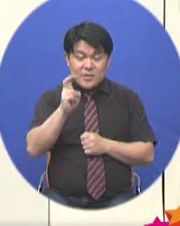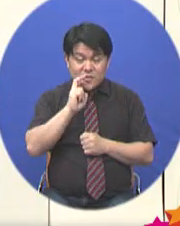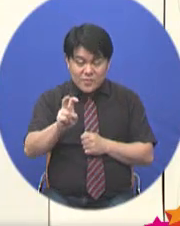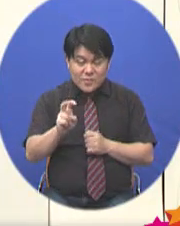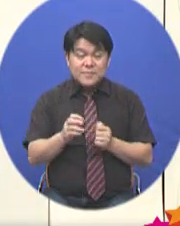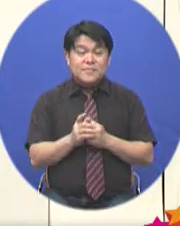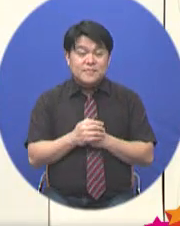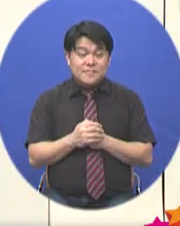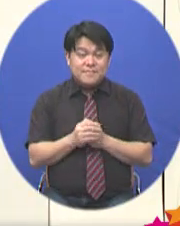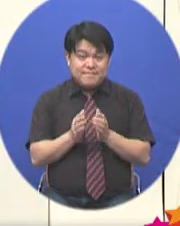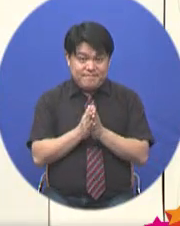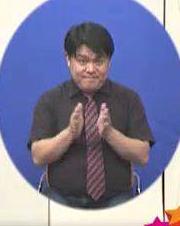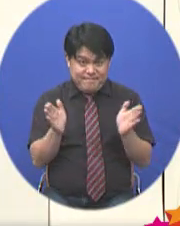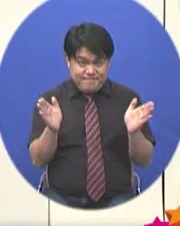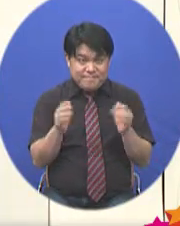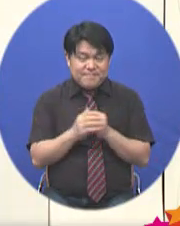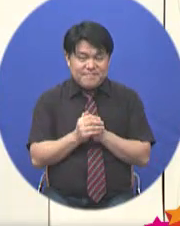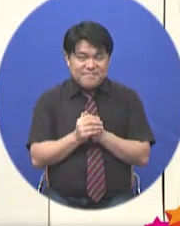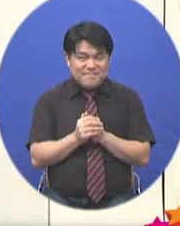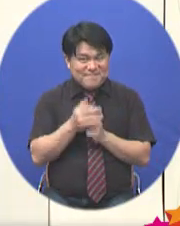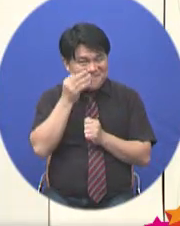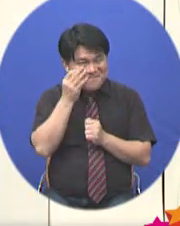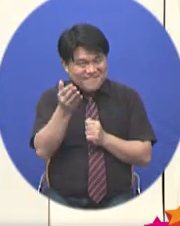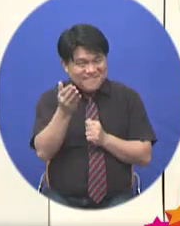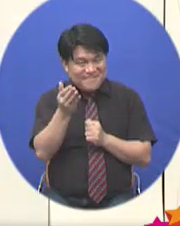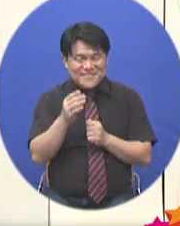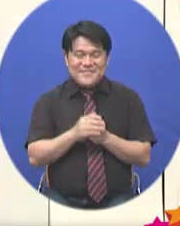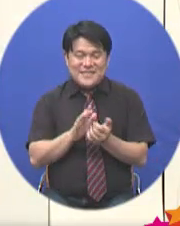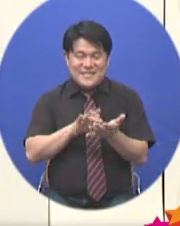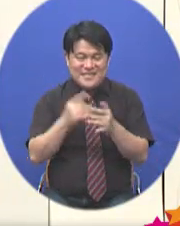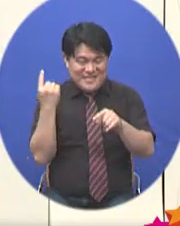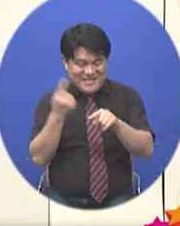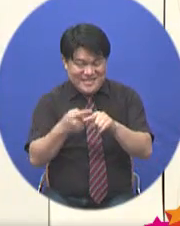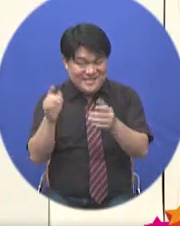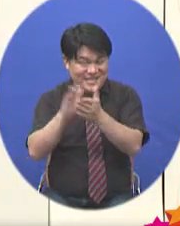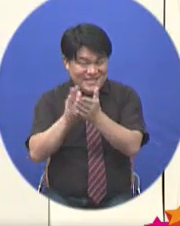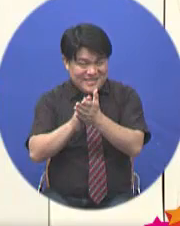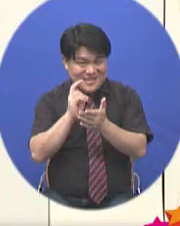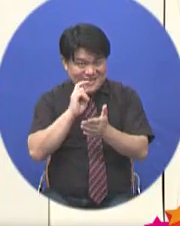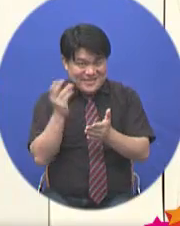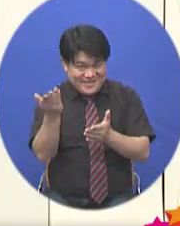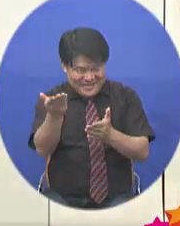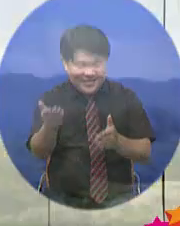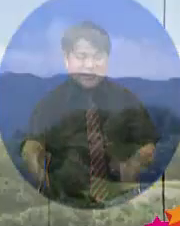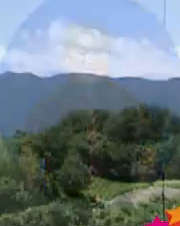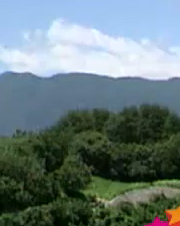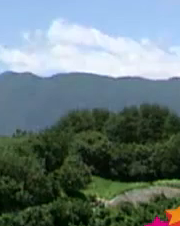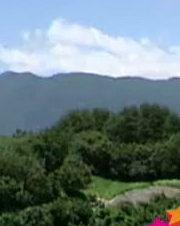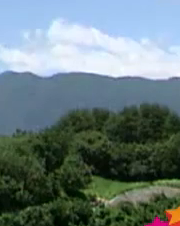황재룡님이 부릅니다. 보약 같은 친구.